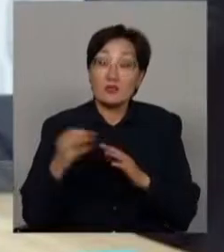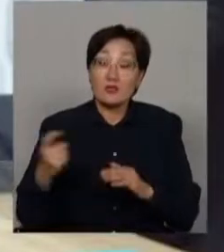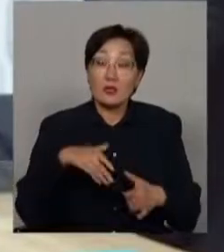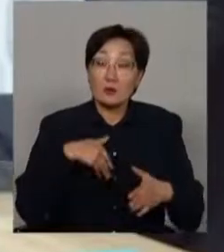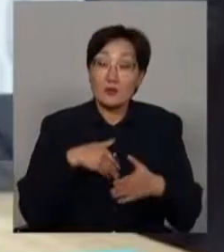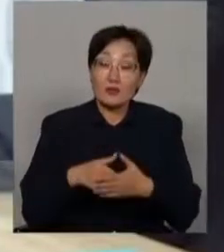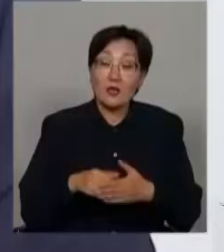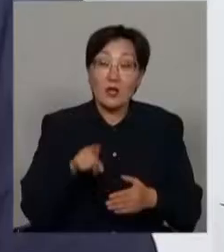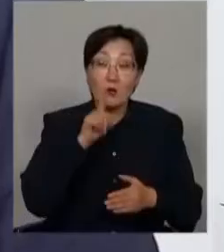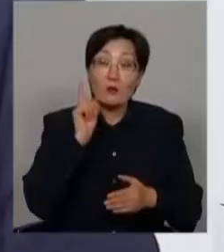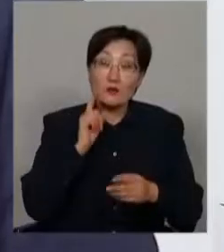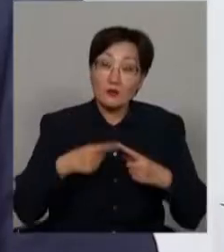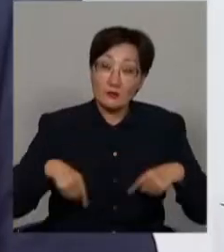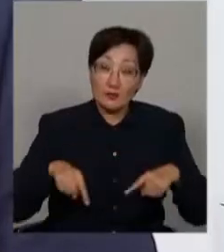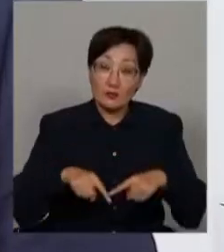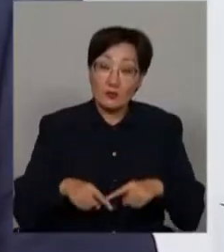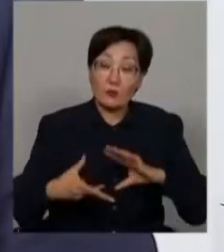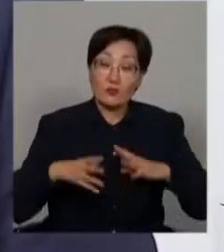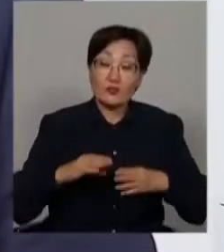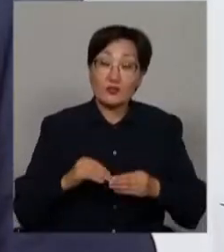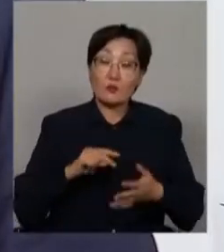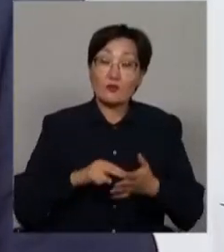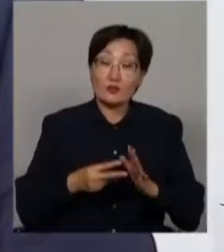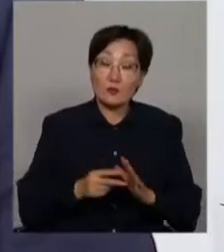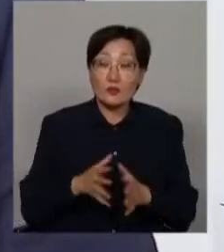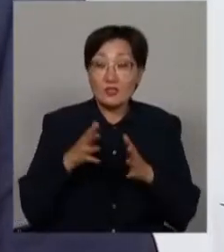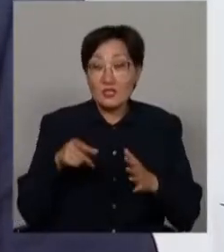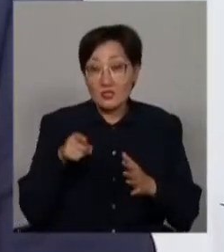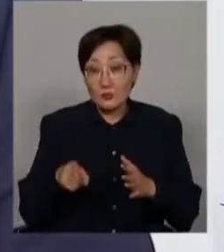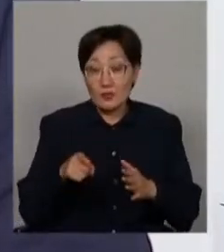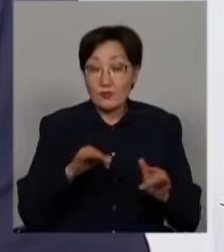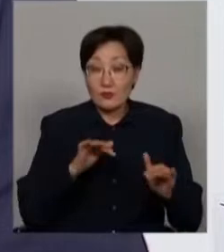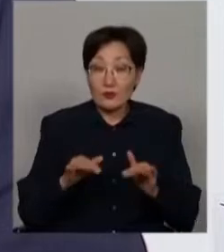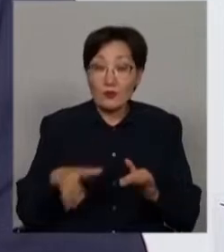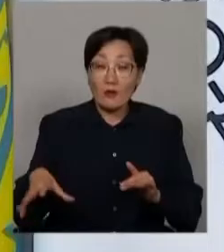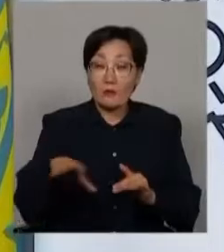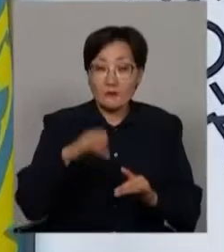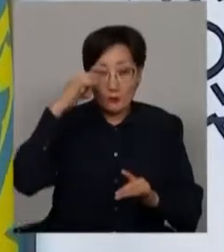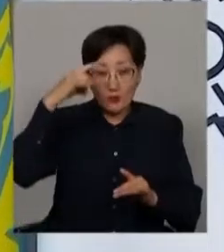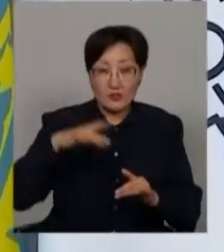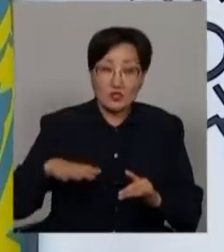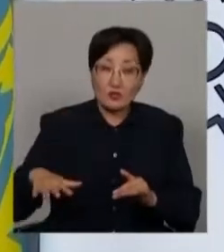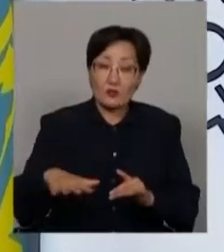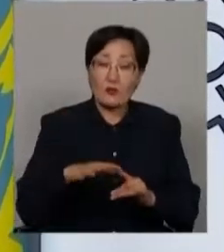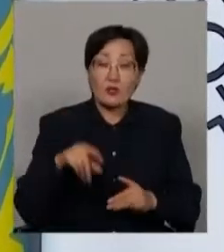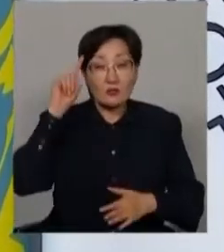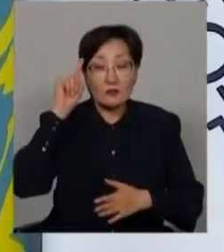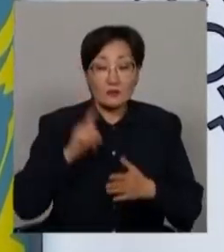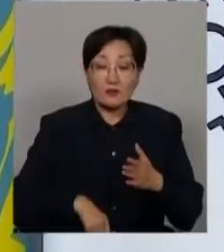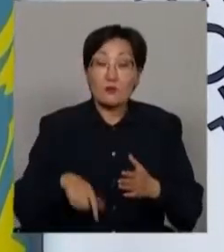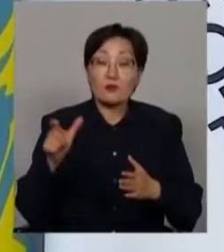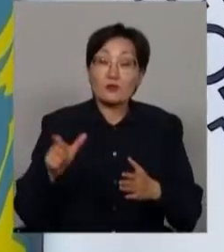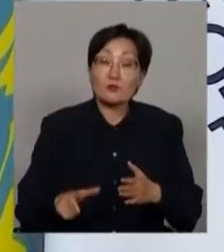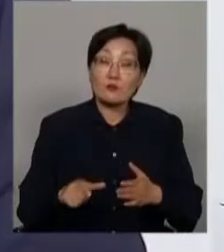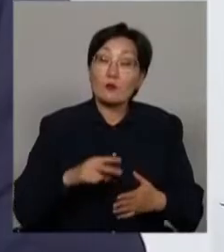молодежного крыла партии в общей сложности предусмотрено более 1000 мероприятий по всей стране доверенные лицам